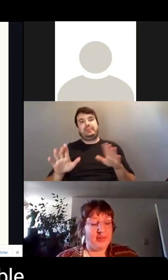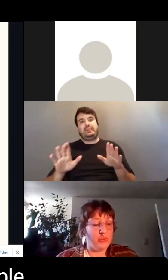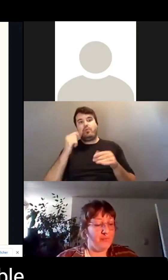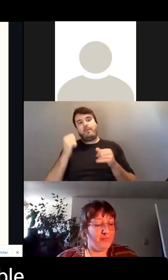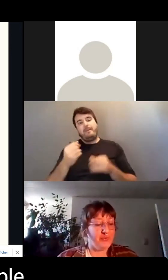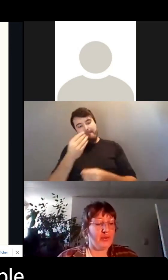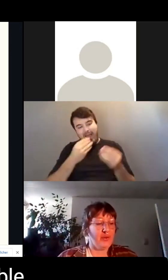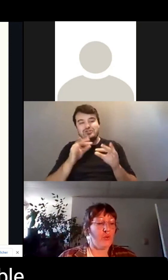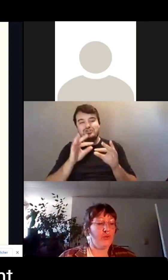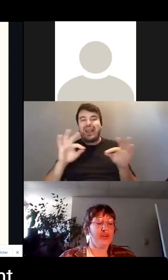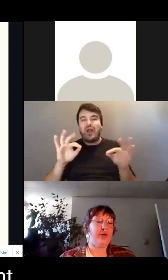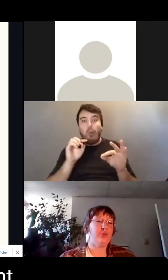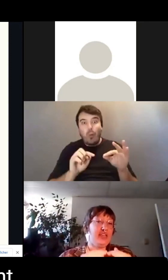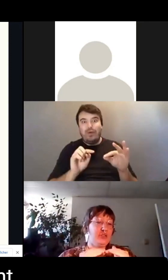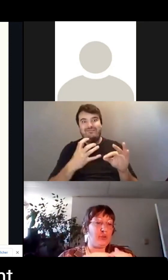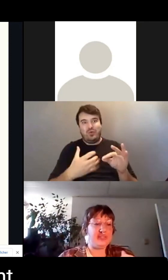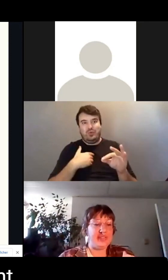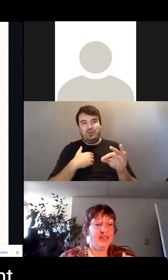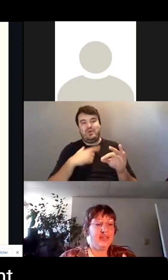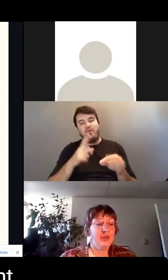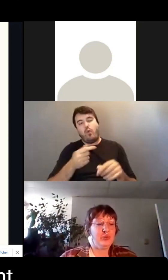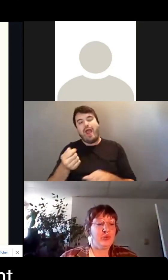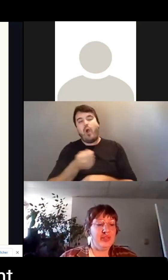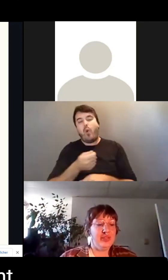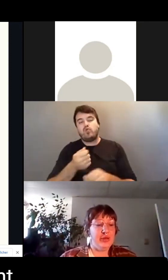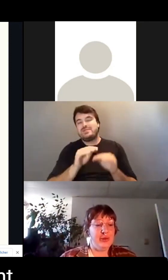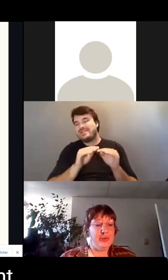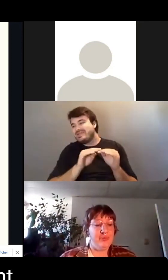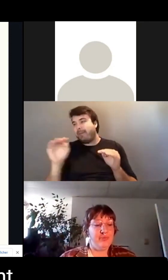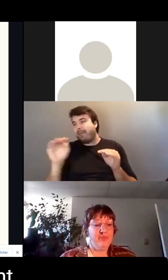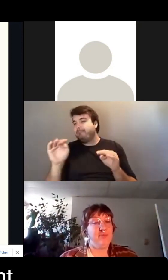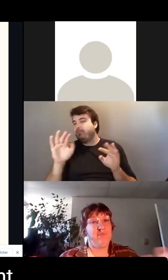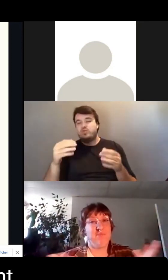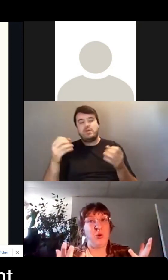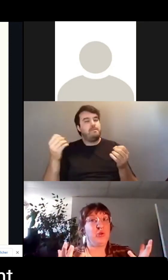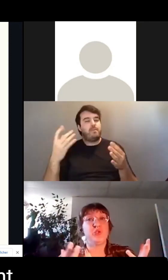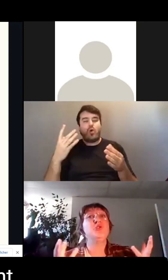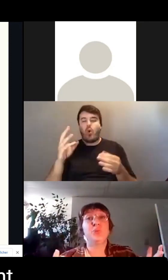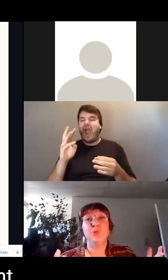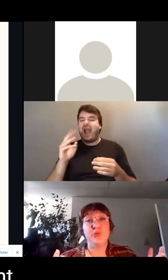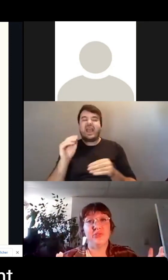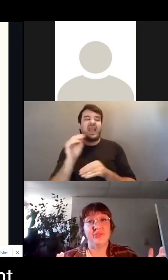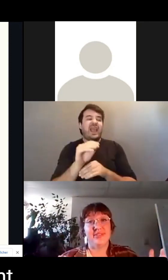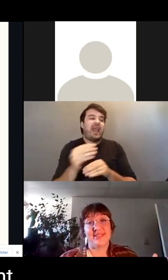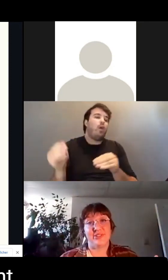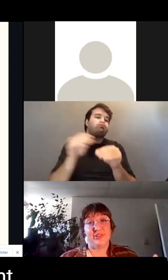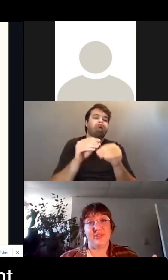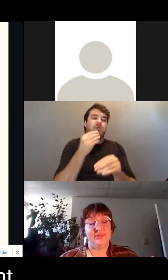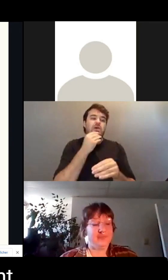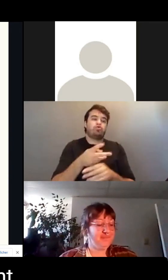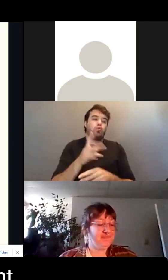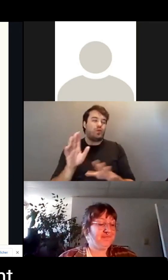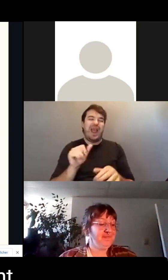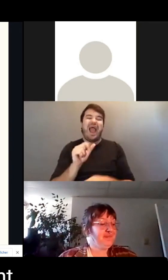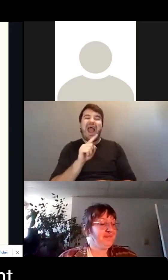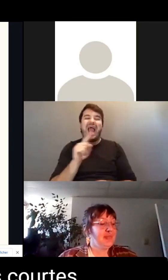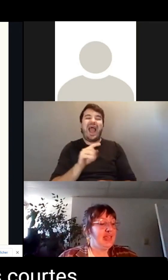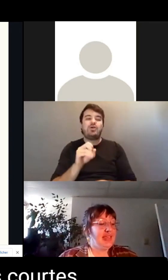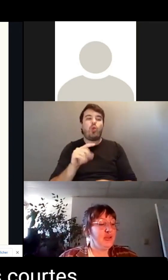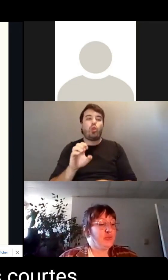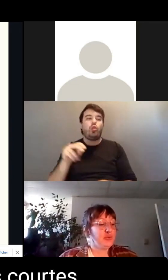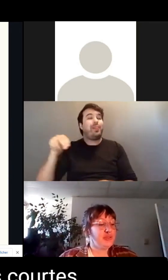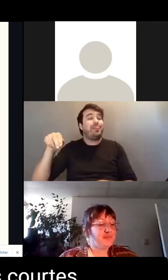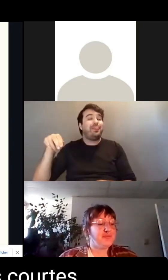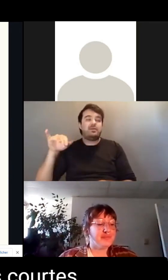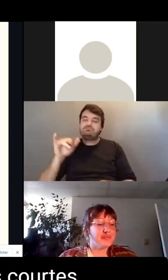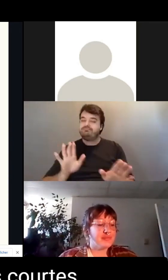nos haricots. On veut un arrosage constant, puis pas de surplus d'azote.